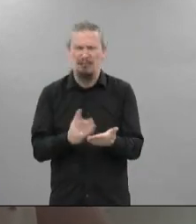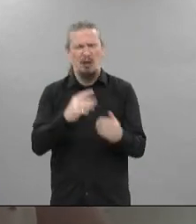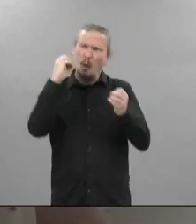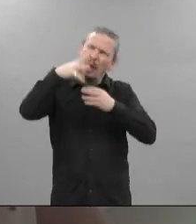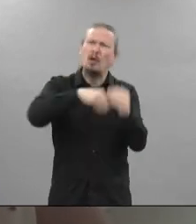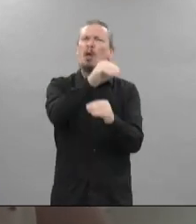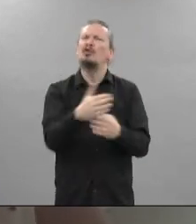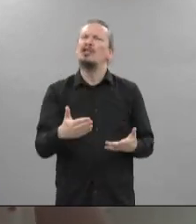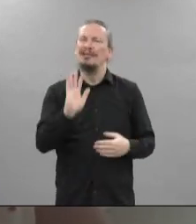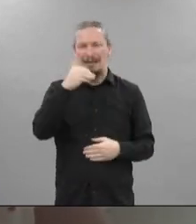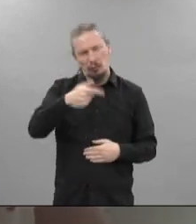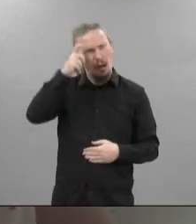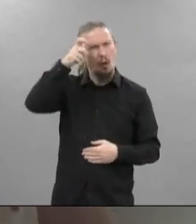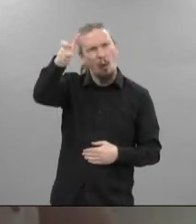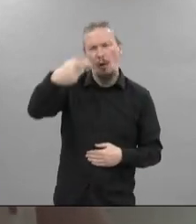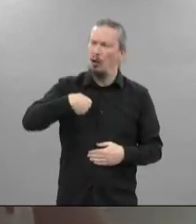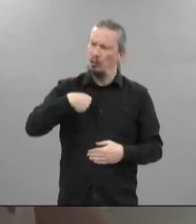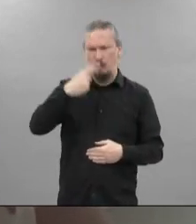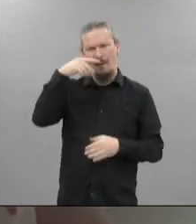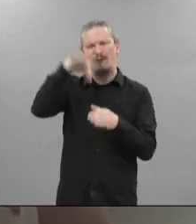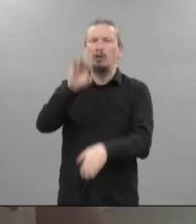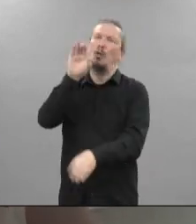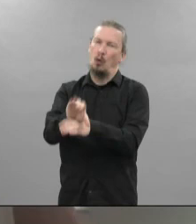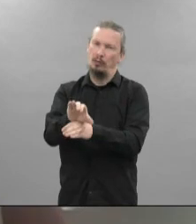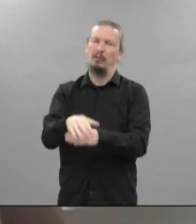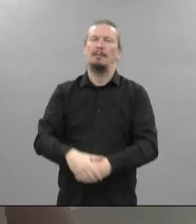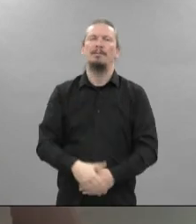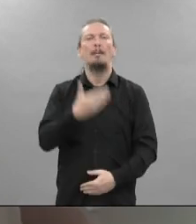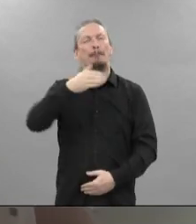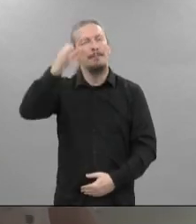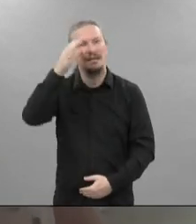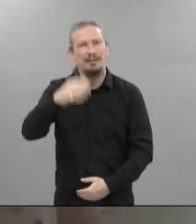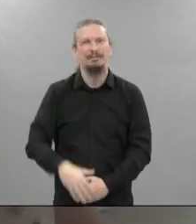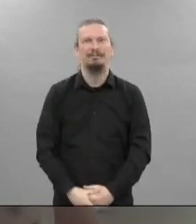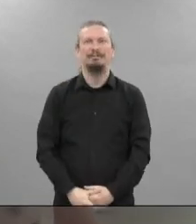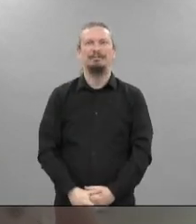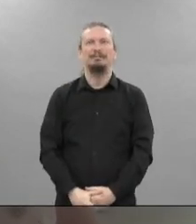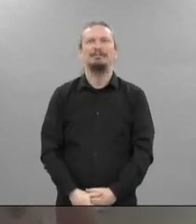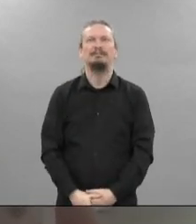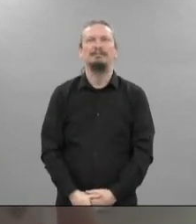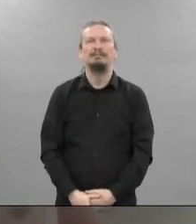Par cohérence, nous voterons donc contre cette délibération, en vous remerciant de m'avoir écouté.